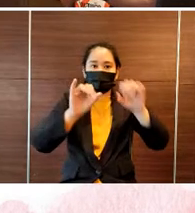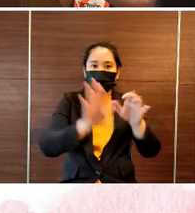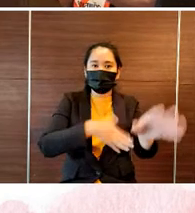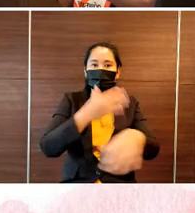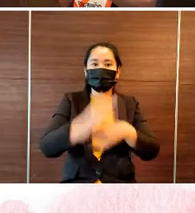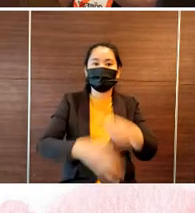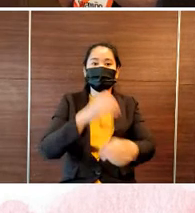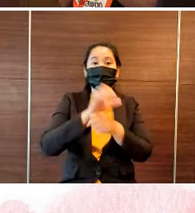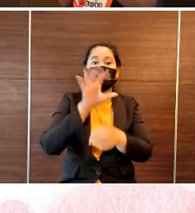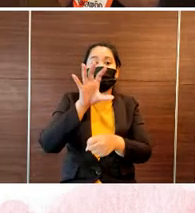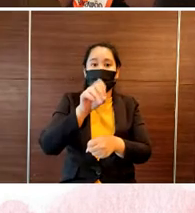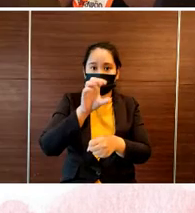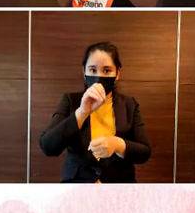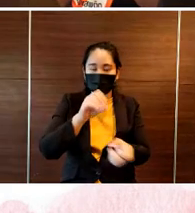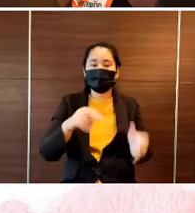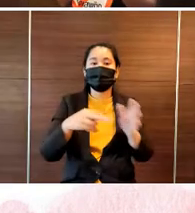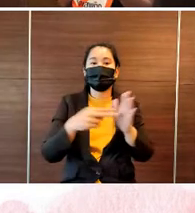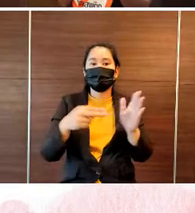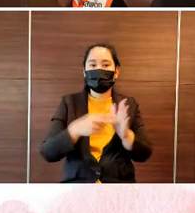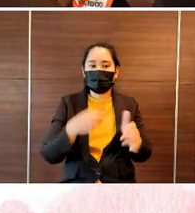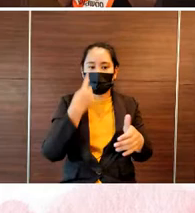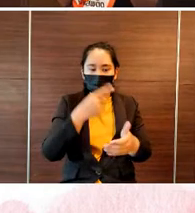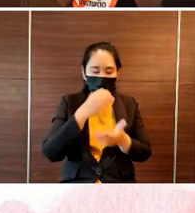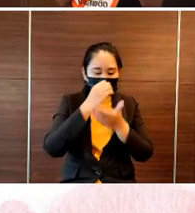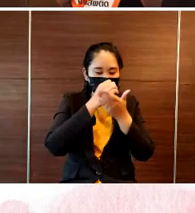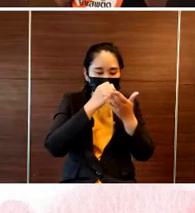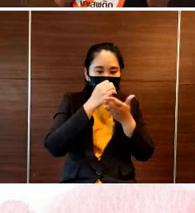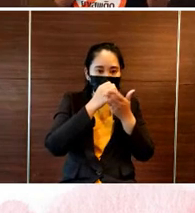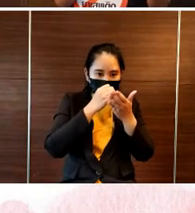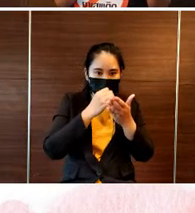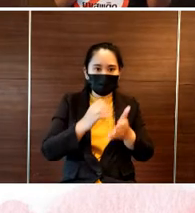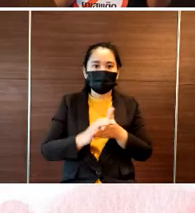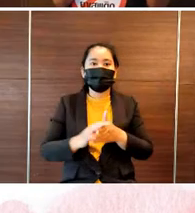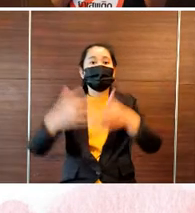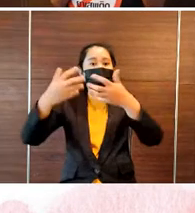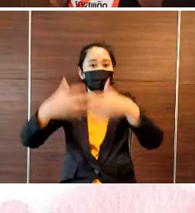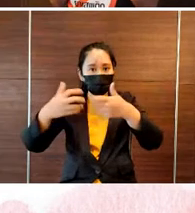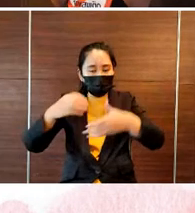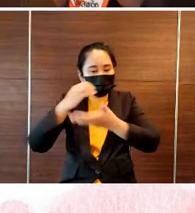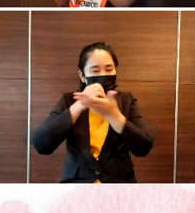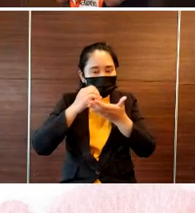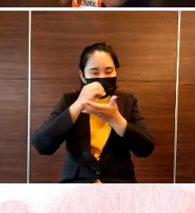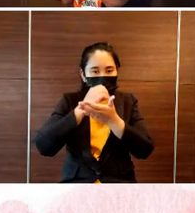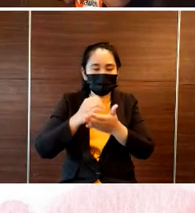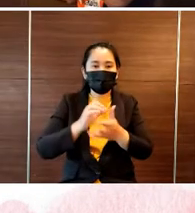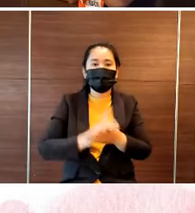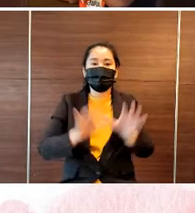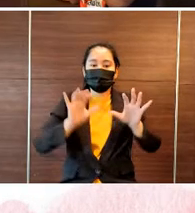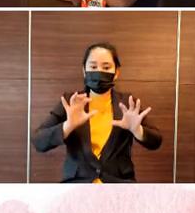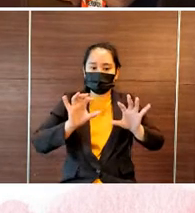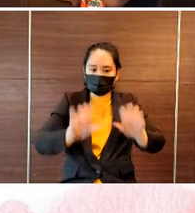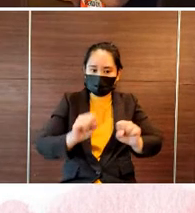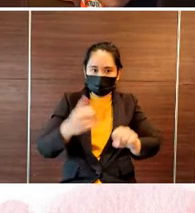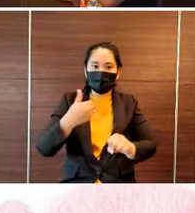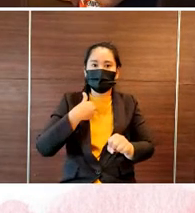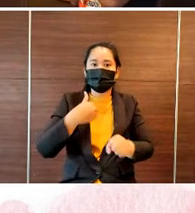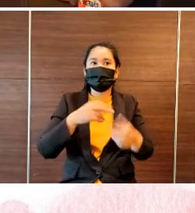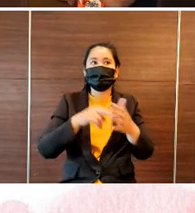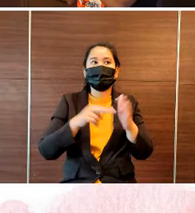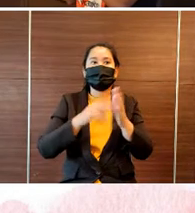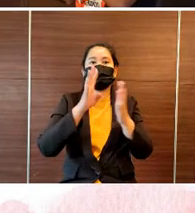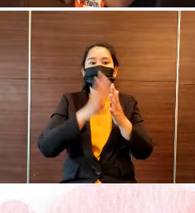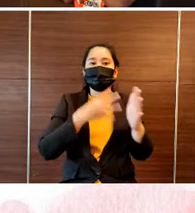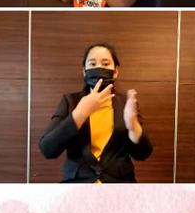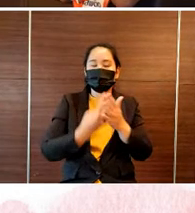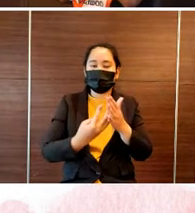ปีนะคะก็คือจัดการผู้ใช้ผู้ผลิตนะคะแล้วก็เราไม่ได้มีมาตรการทางเลือกเนาะมาตรการทาง